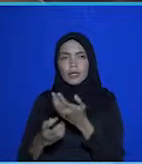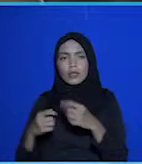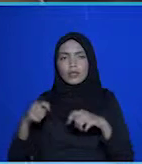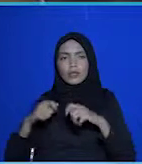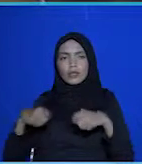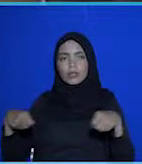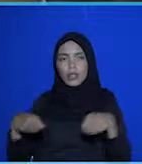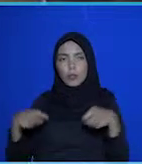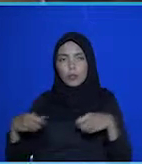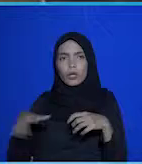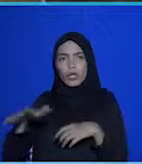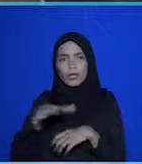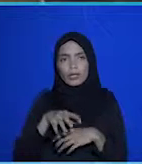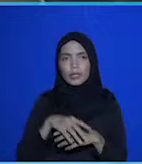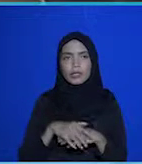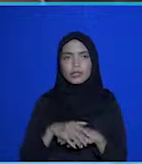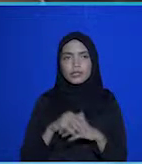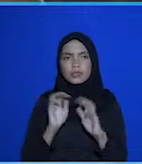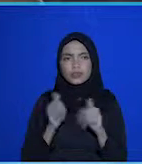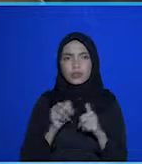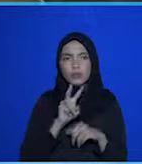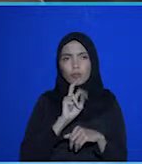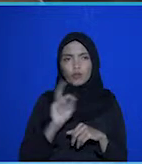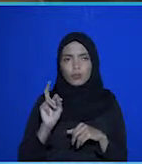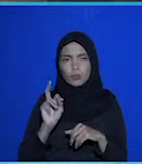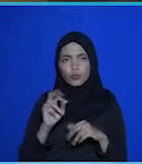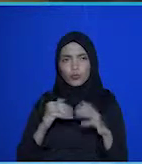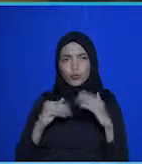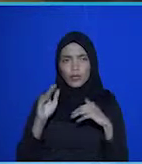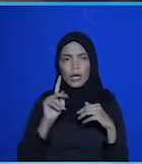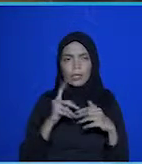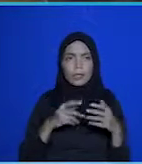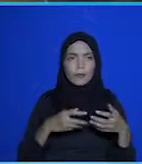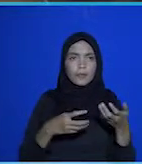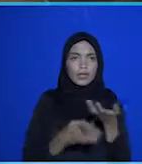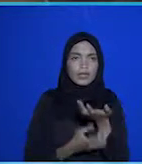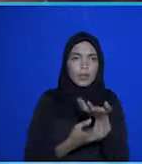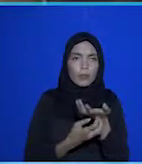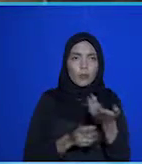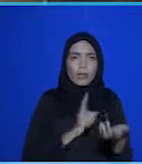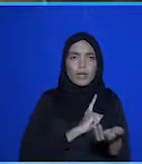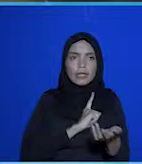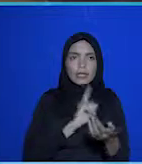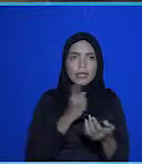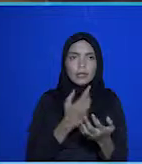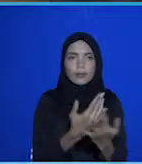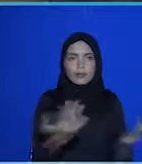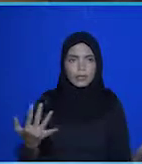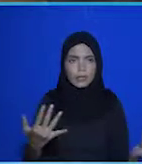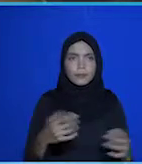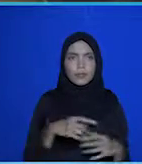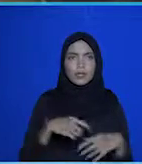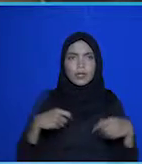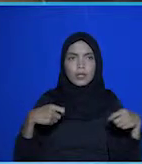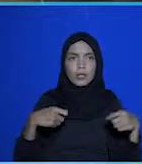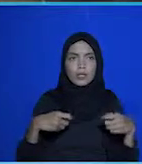hari. Selain itu juga terdapat dapur mandiri yang dikelola oleh masyarakat. Dapur mandiri ini, Bapak Ibu sekalian, ini